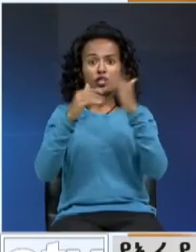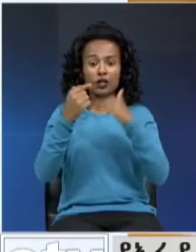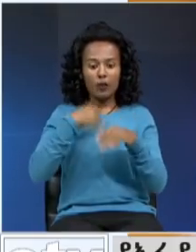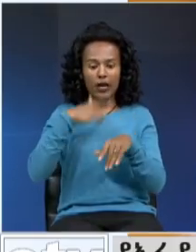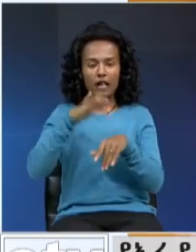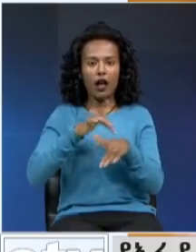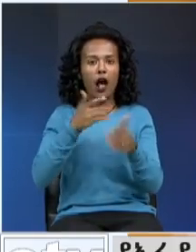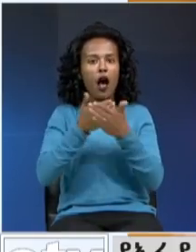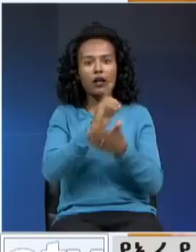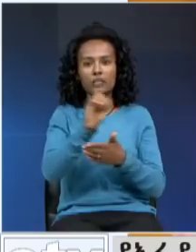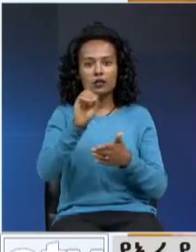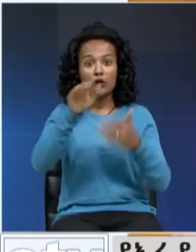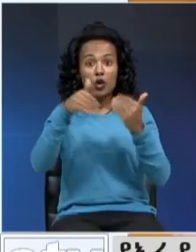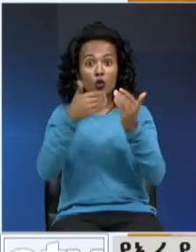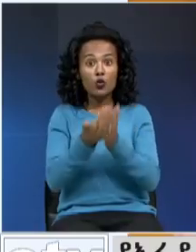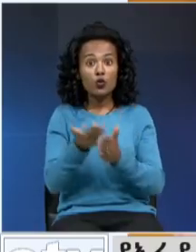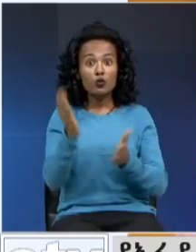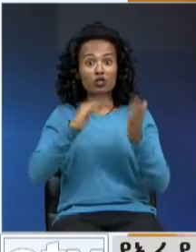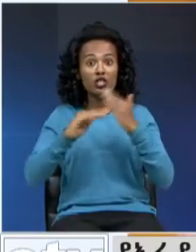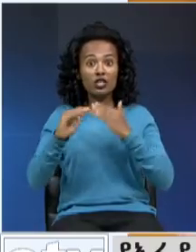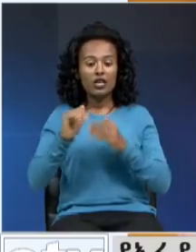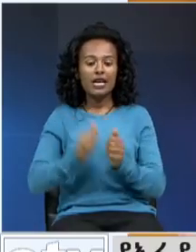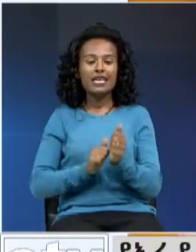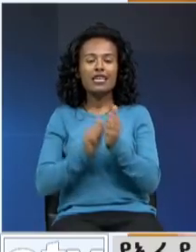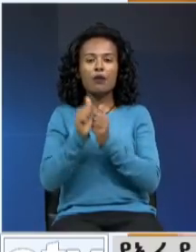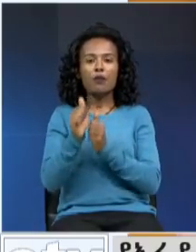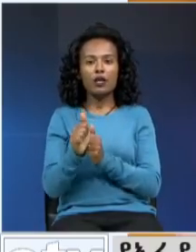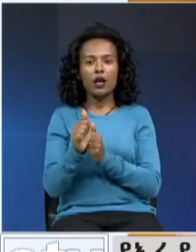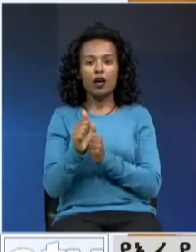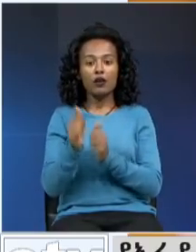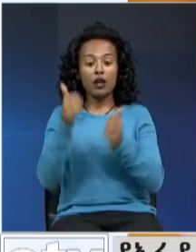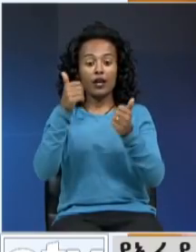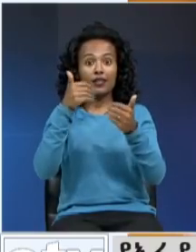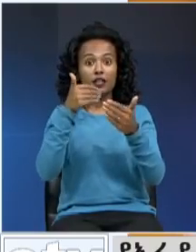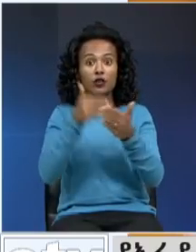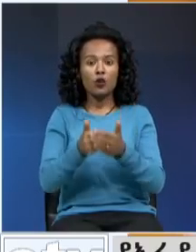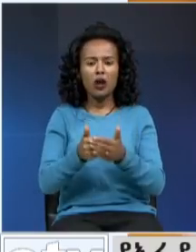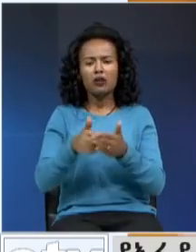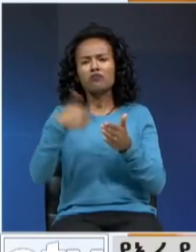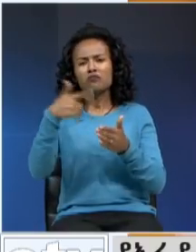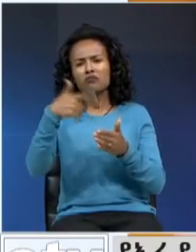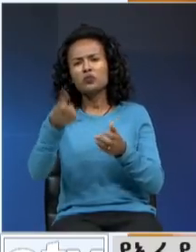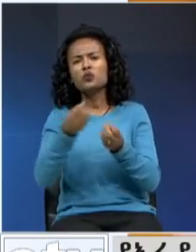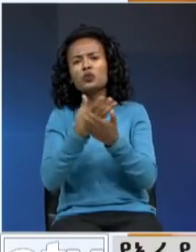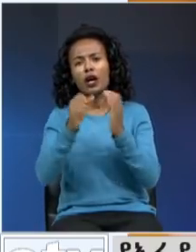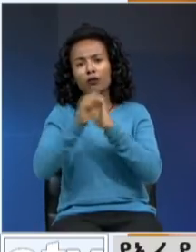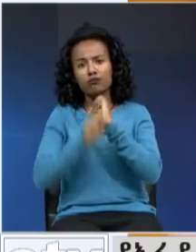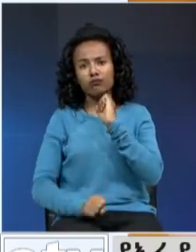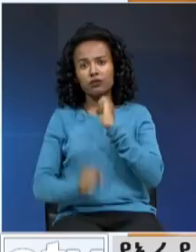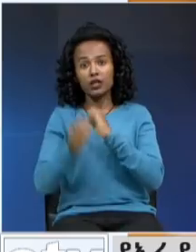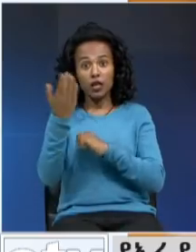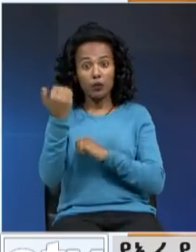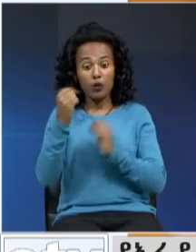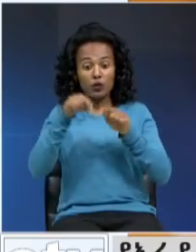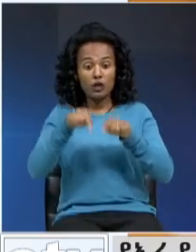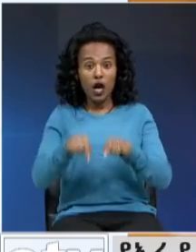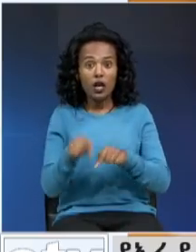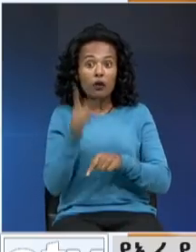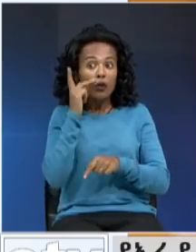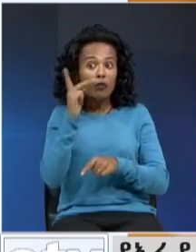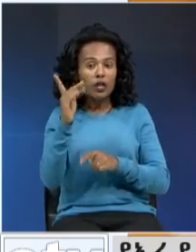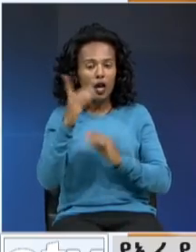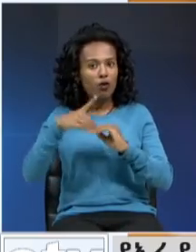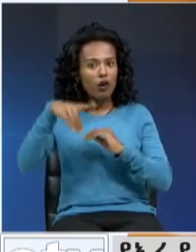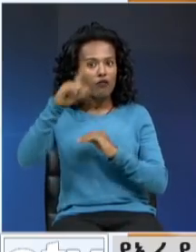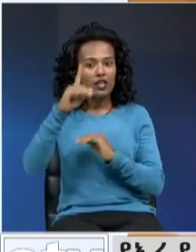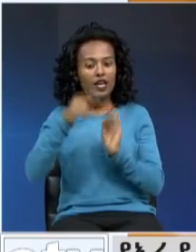አይደርስም፣ ሁሉንም ችግር የመቋቋም ኃያልነት ላይ ተደርሷል ወዘተ ይባል የነበረው ዛሬ በምናየው